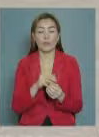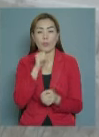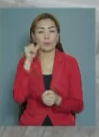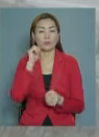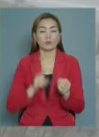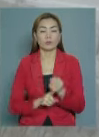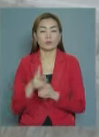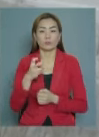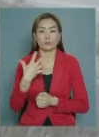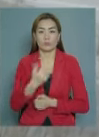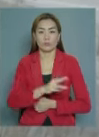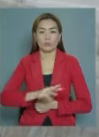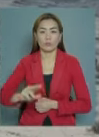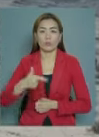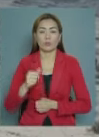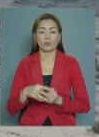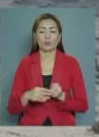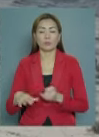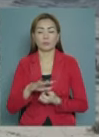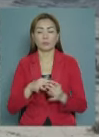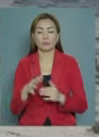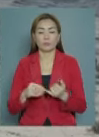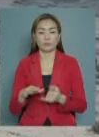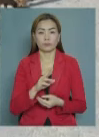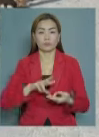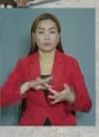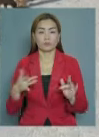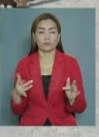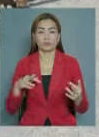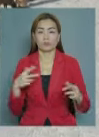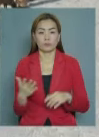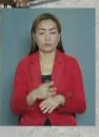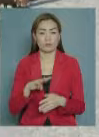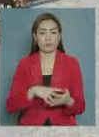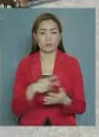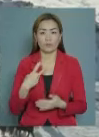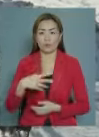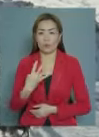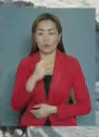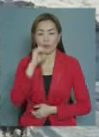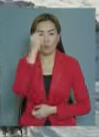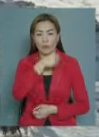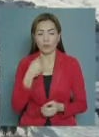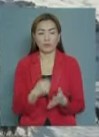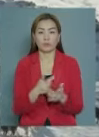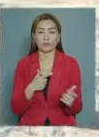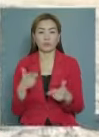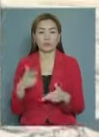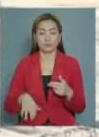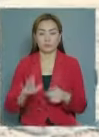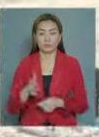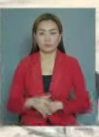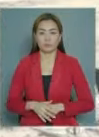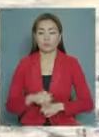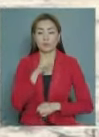бастап 205 миллион гектар ауыл шаруашылығы жері цифрландырылды. Карта 2024 жылдың соңында аяқталады.